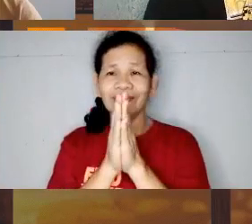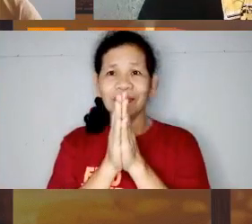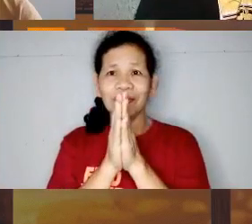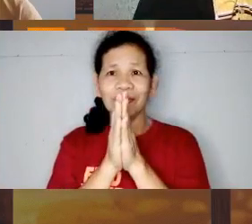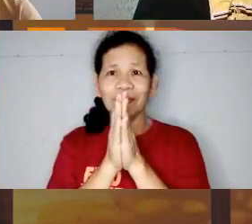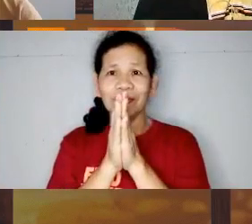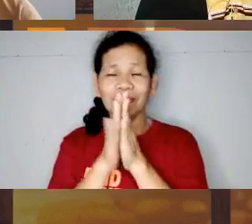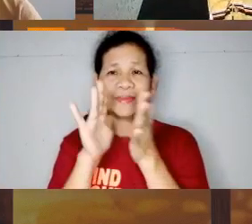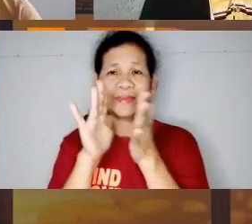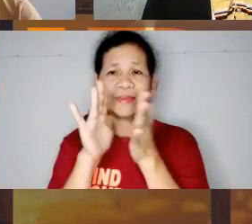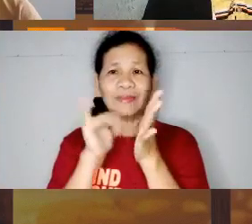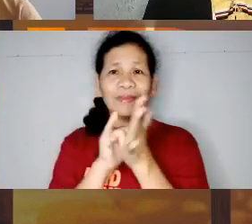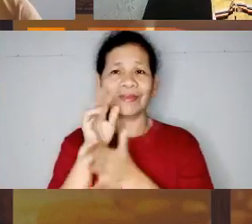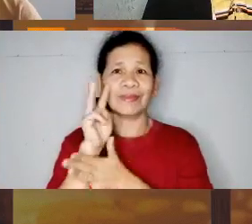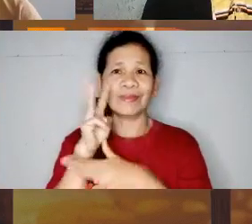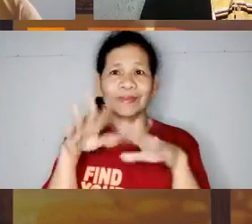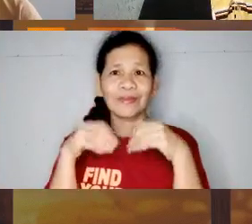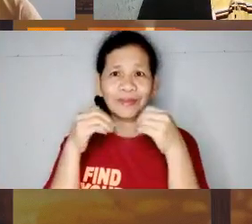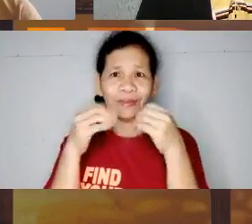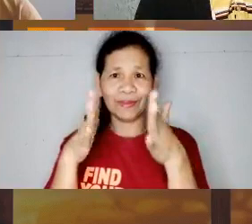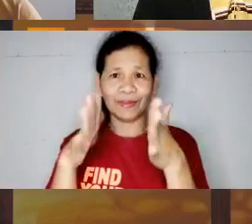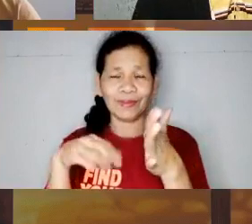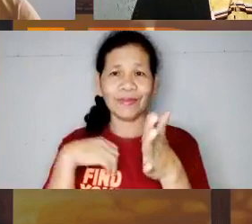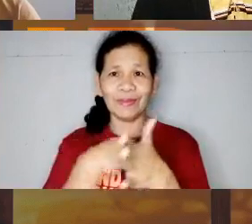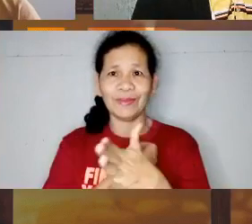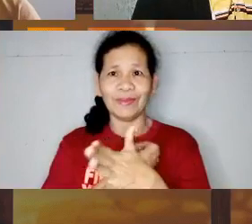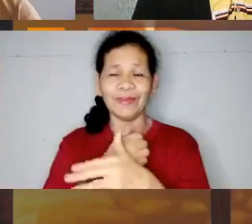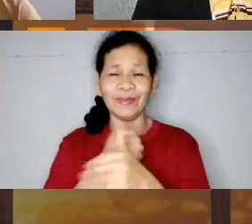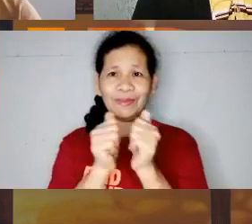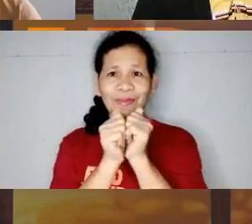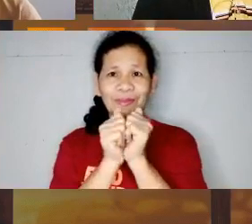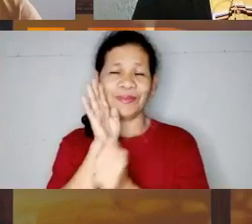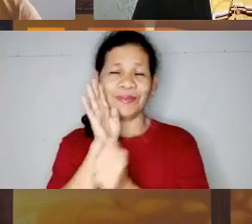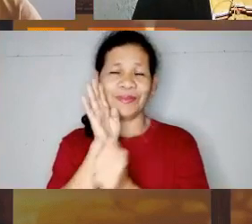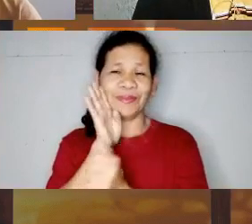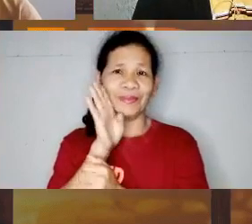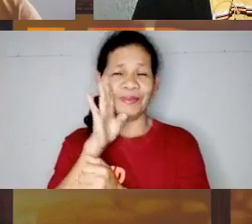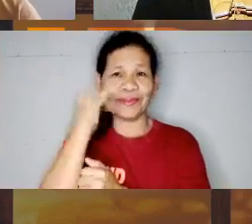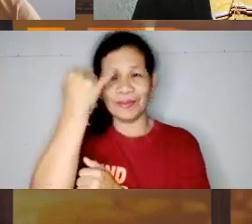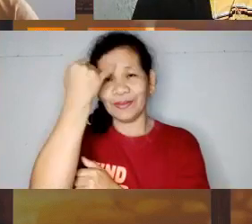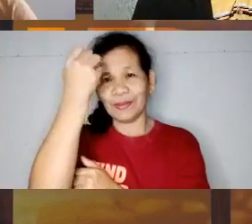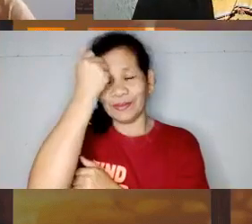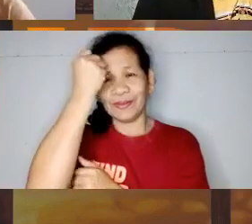sa atin ng ating kasama, si Brother Joseph Pasamba.